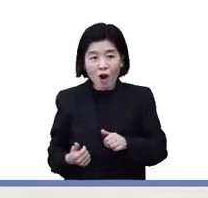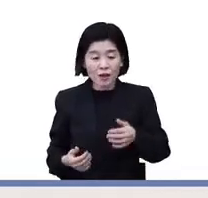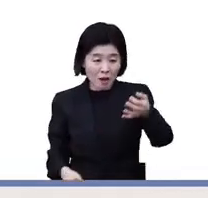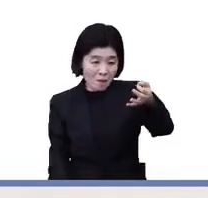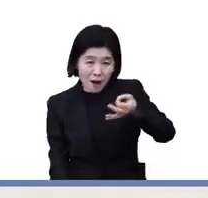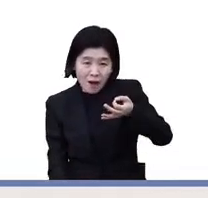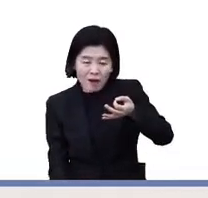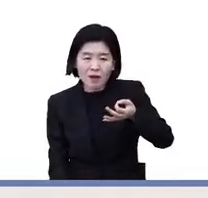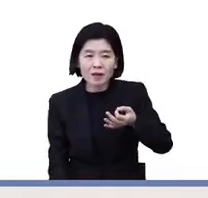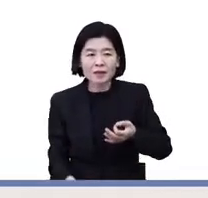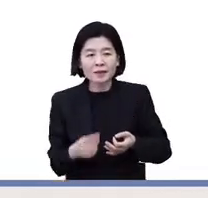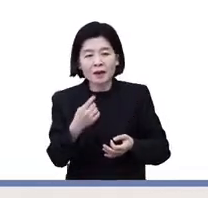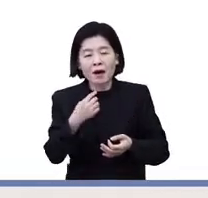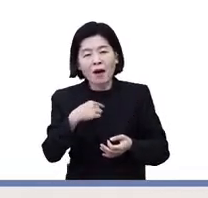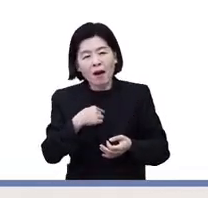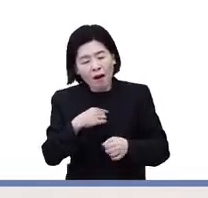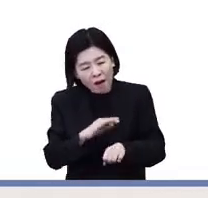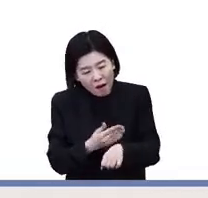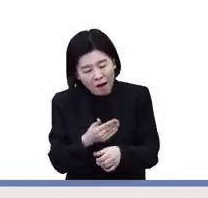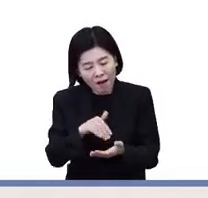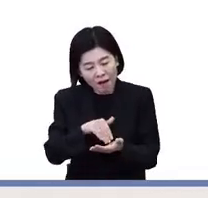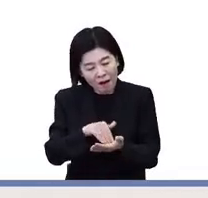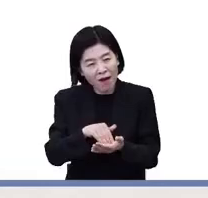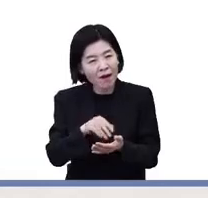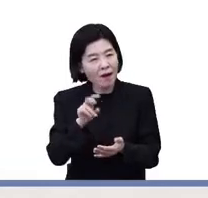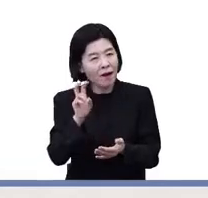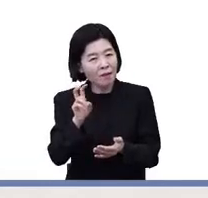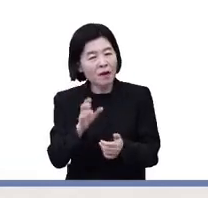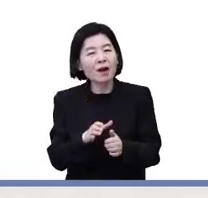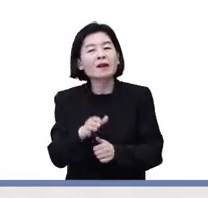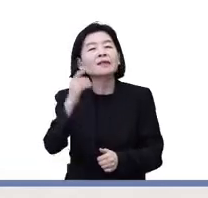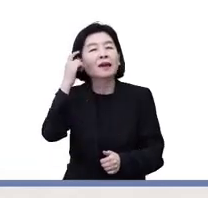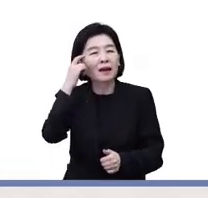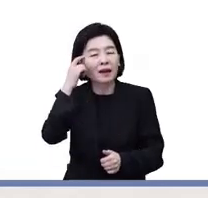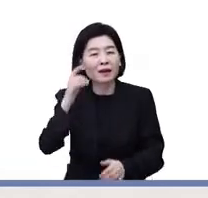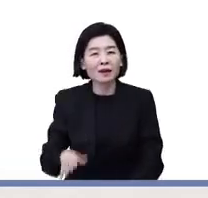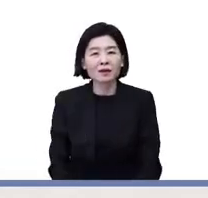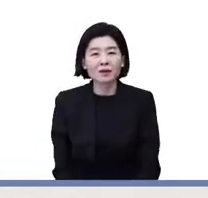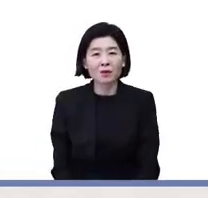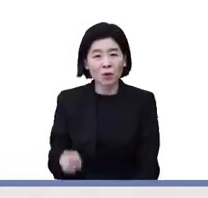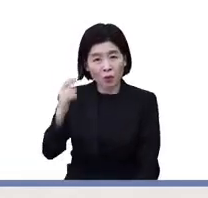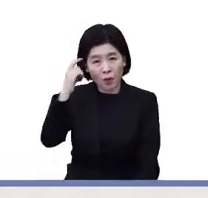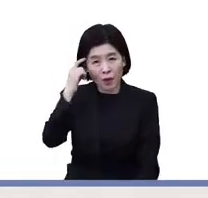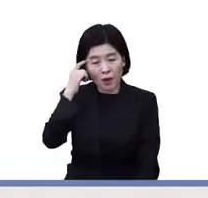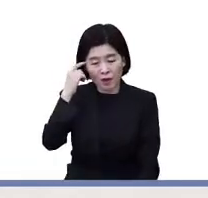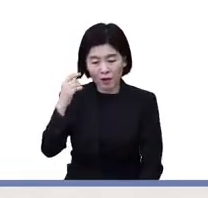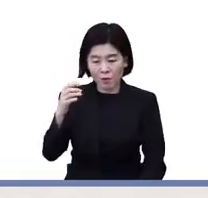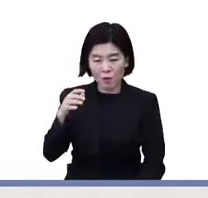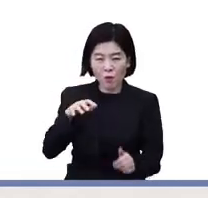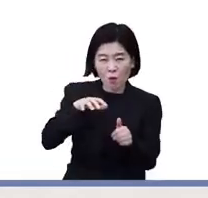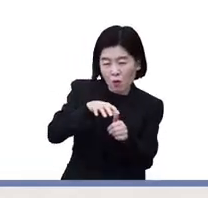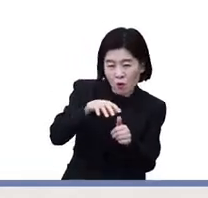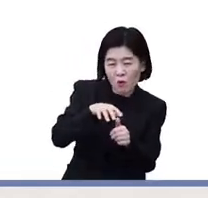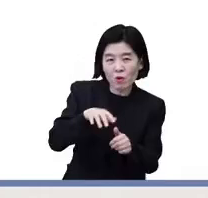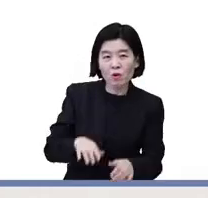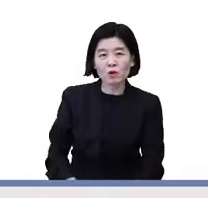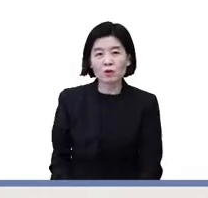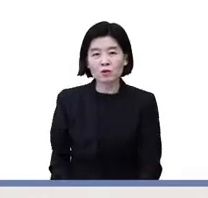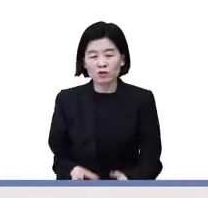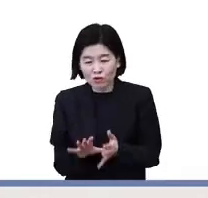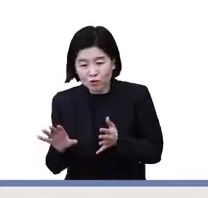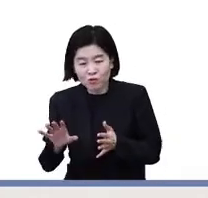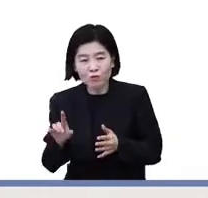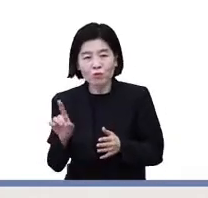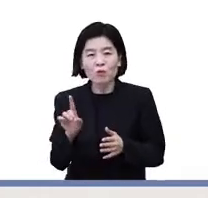이런 마음들이 있을 수가 있습니다. 개인적 요인으로 물질 남용, 공격적 행동, 충동성, 또 수단이 치명적인